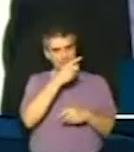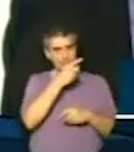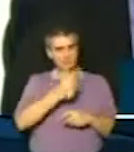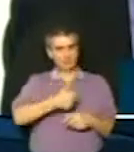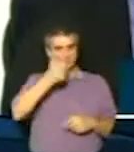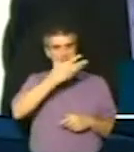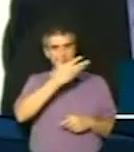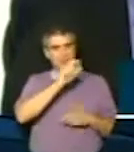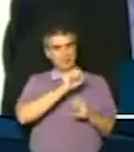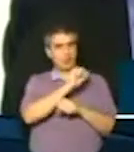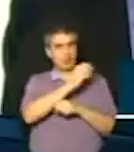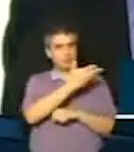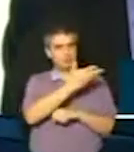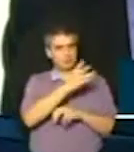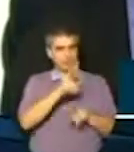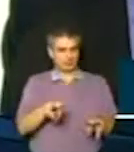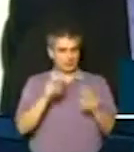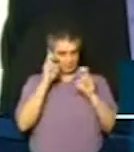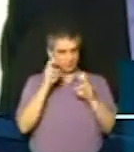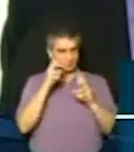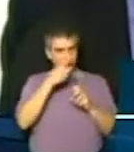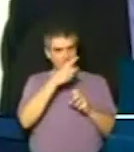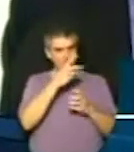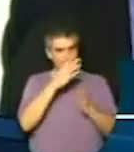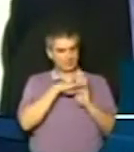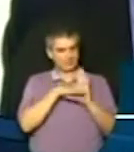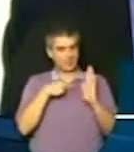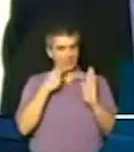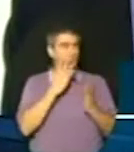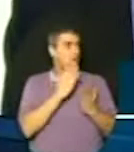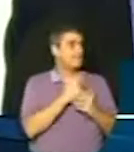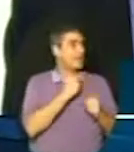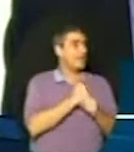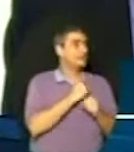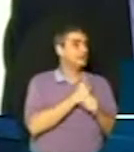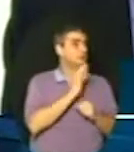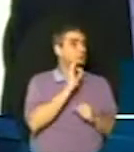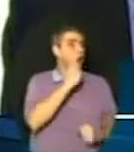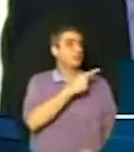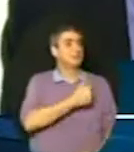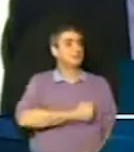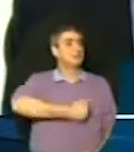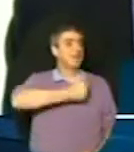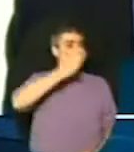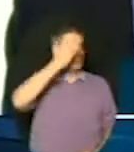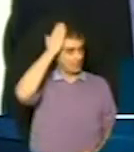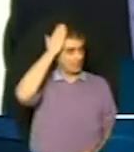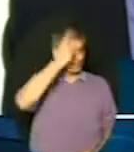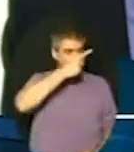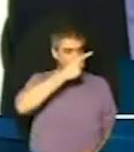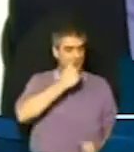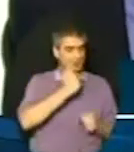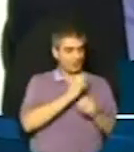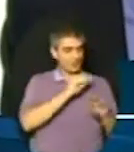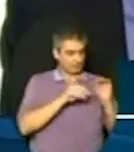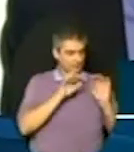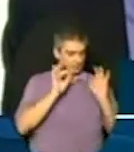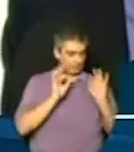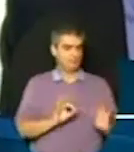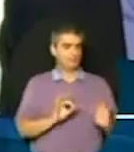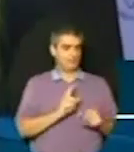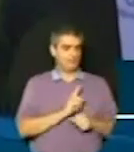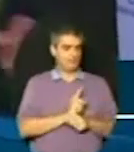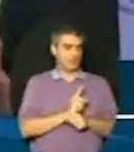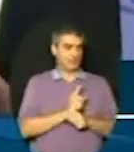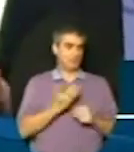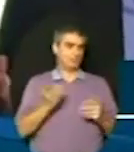השרים, אתם האופוזיציה, תנצלו אתם את סדרי העדיפויות שלכם. עשינו את זה כדי שהשר נפתלי בנט יישם את זה הלכה ולמעשה